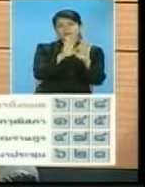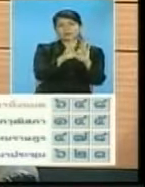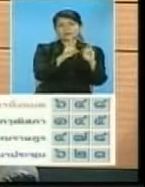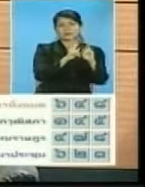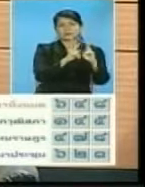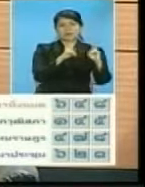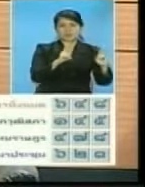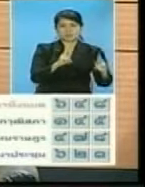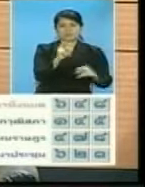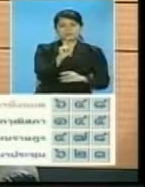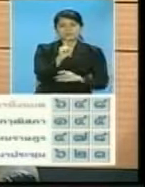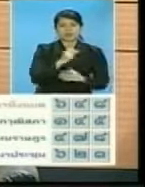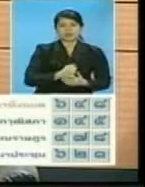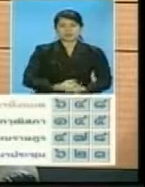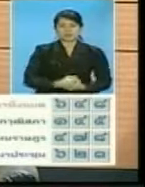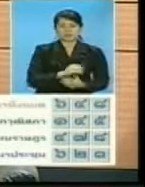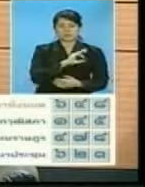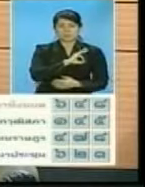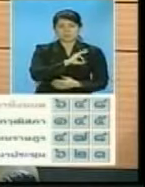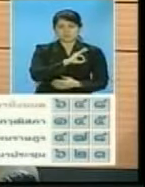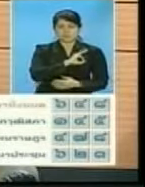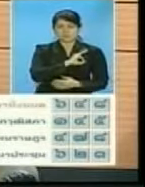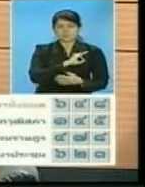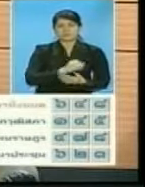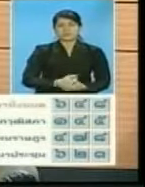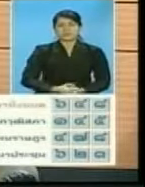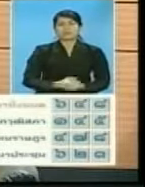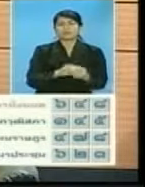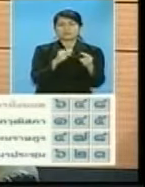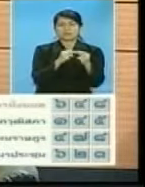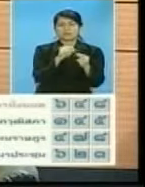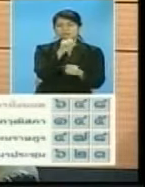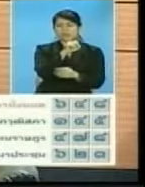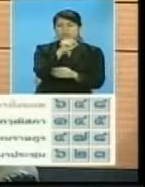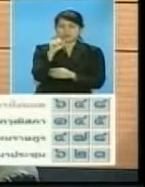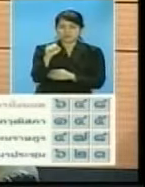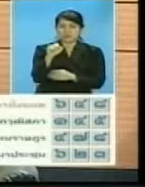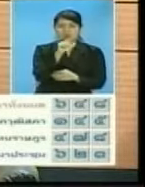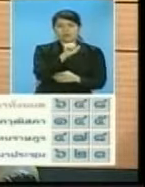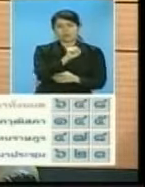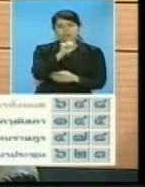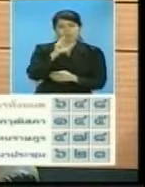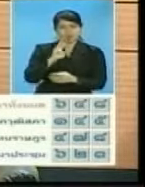ก็คือเป็นสมาชิกสภาผู้แทนราษฎร